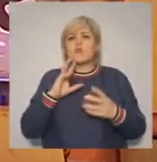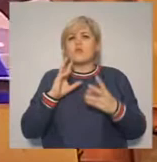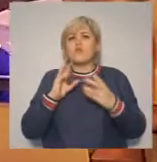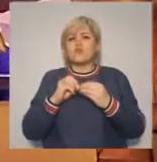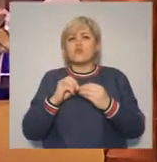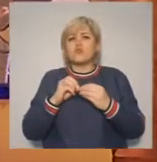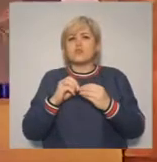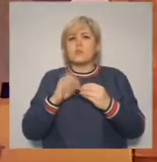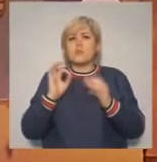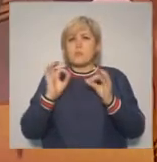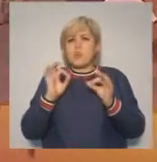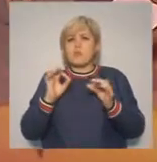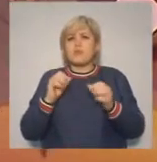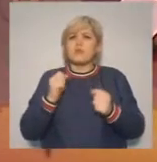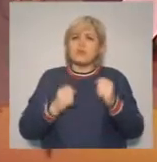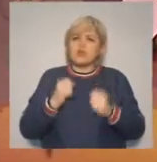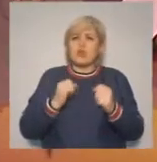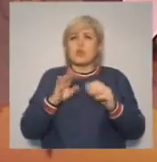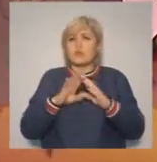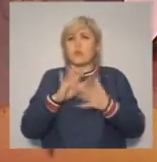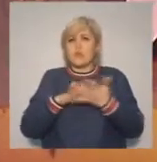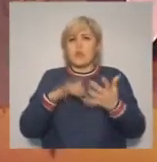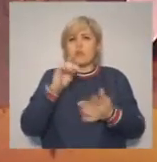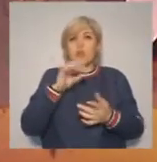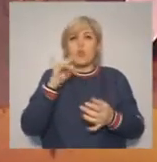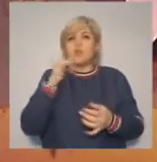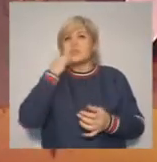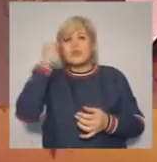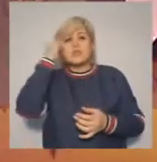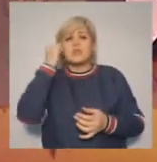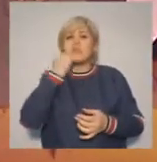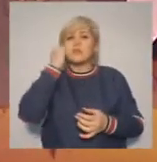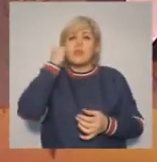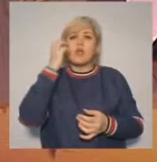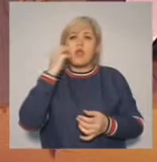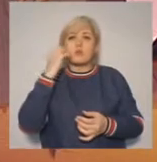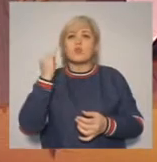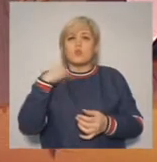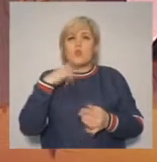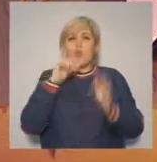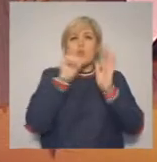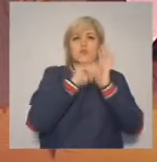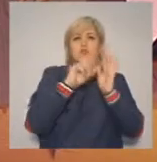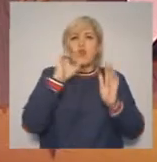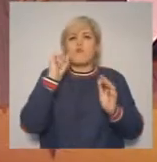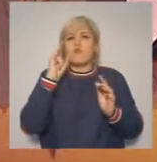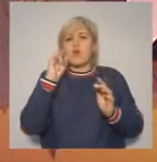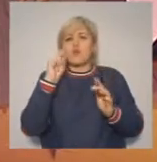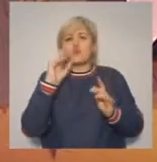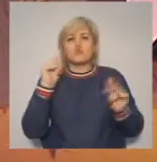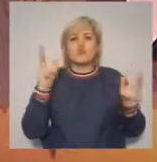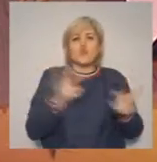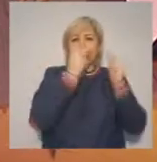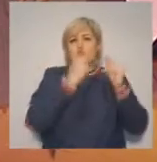продолжай. Ой, спасибо! Спасибо, яблоко! Я побежала